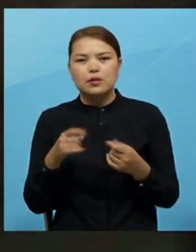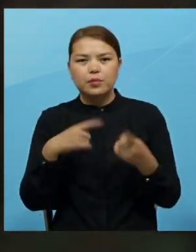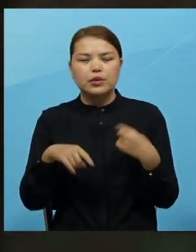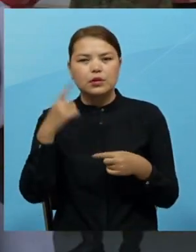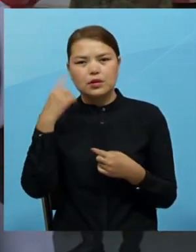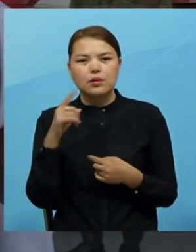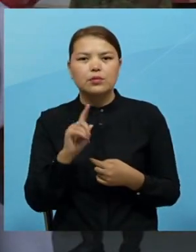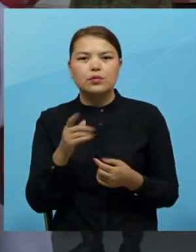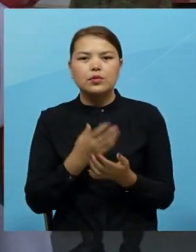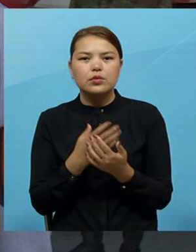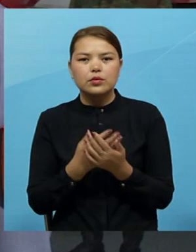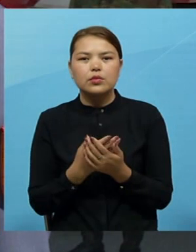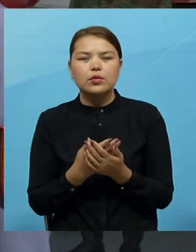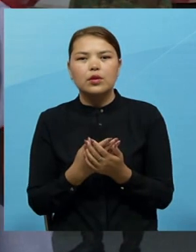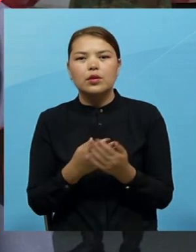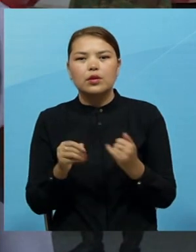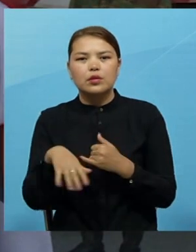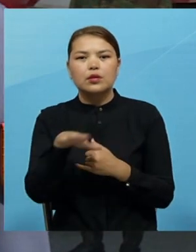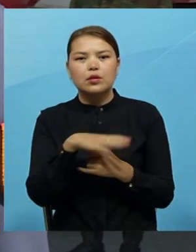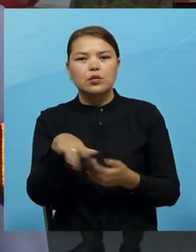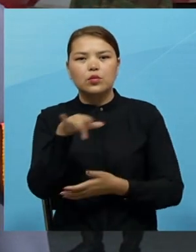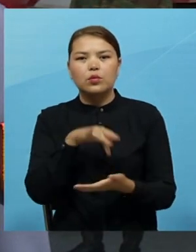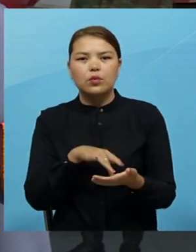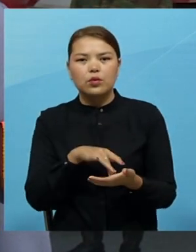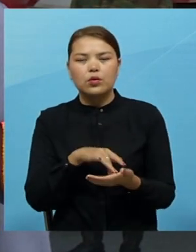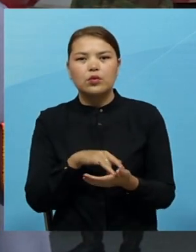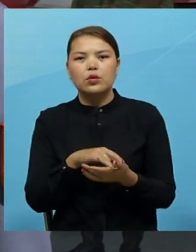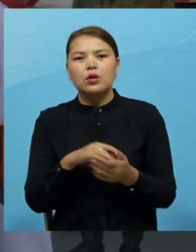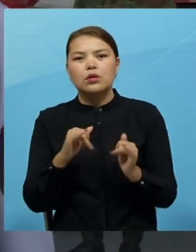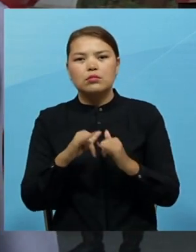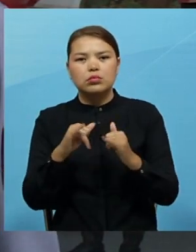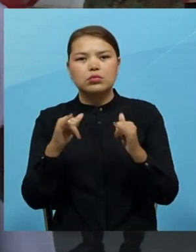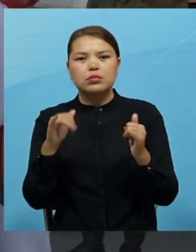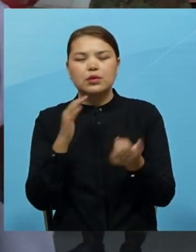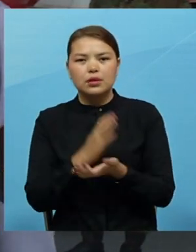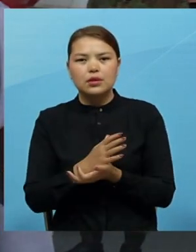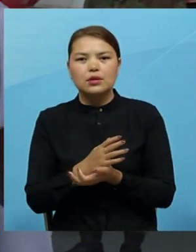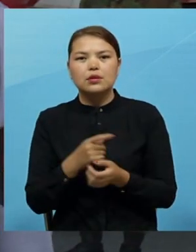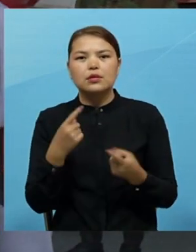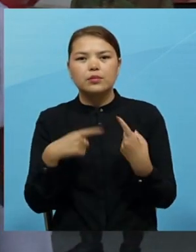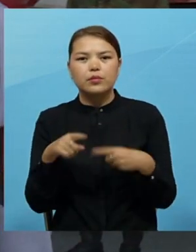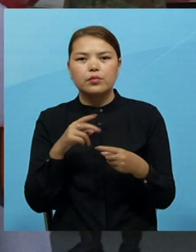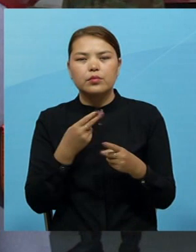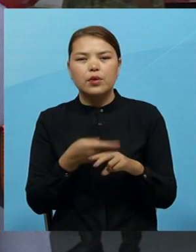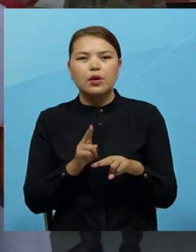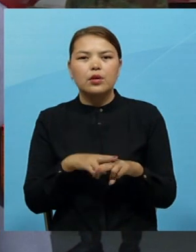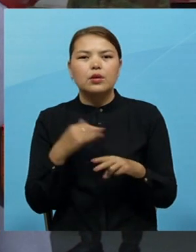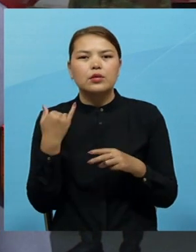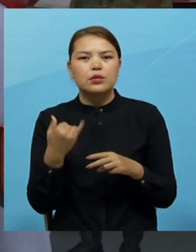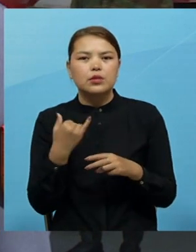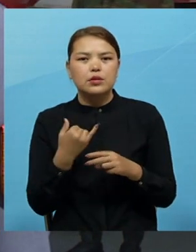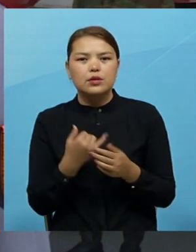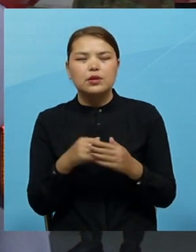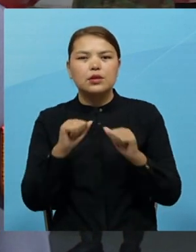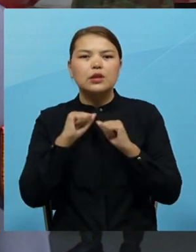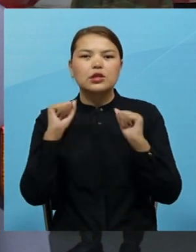Қазір біз білетіндей аймақтар және де қалалар өсіп жатыр. Сол себептен біздің